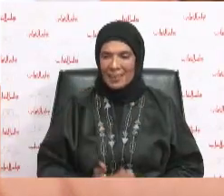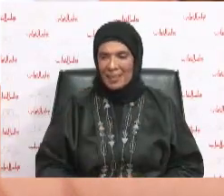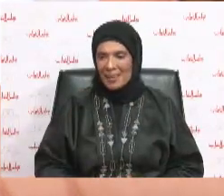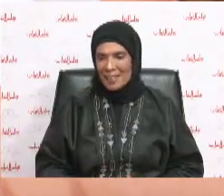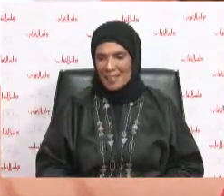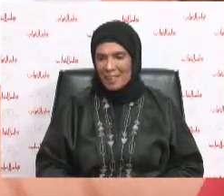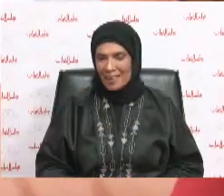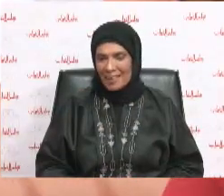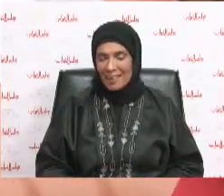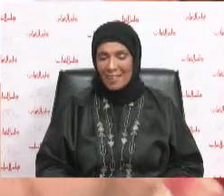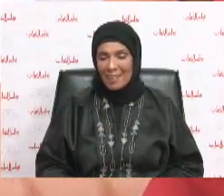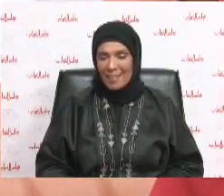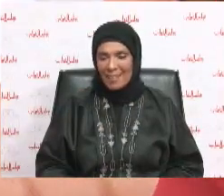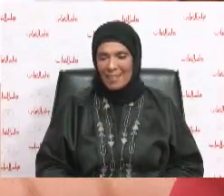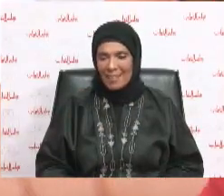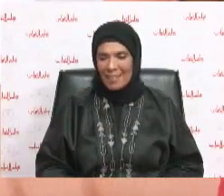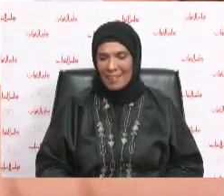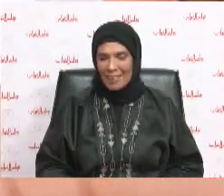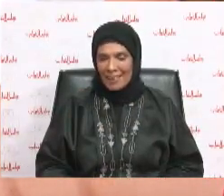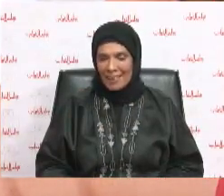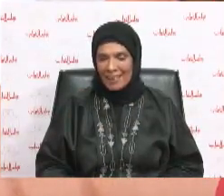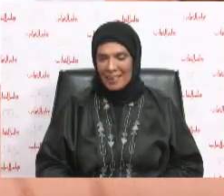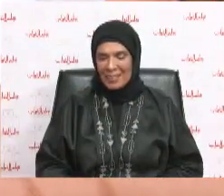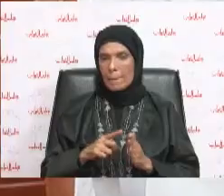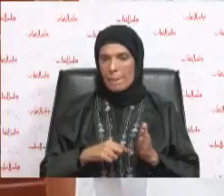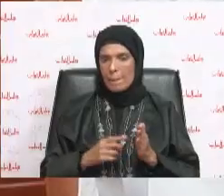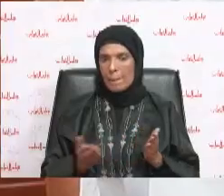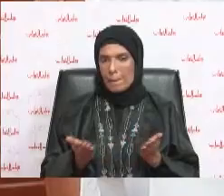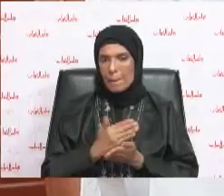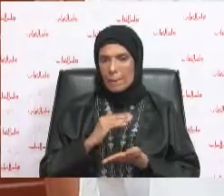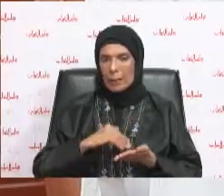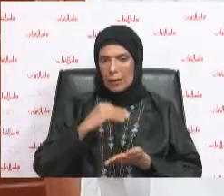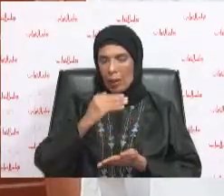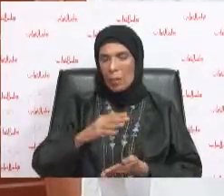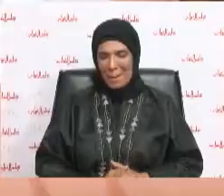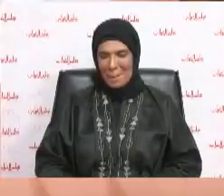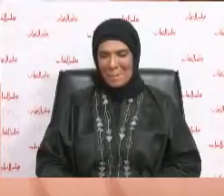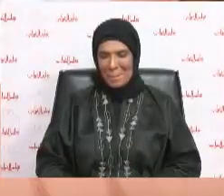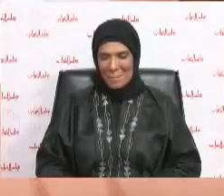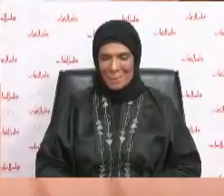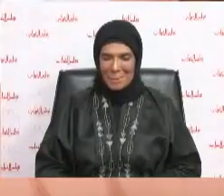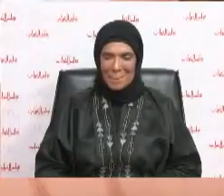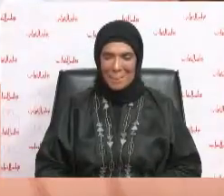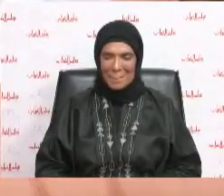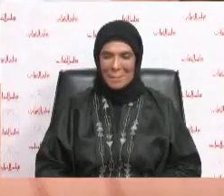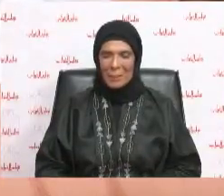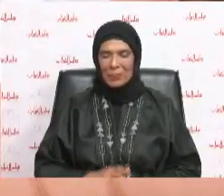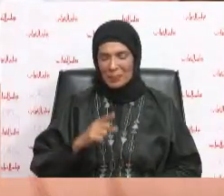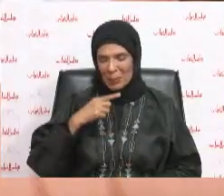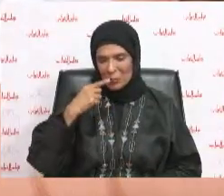لكن يعني مثل ما تشوفون يعني اليد قصيرة، لذلك يعني إحنا نقول